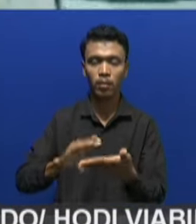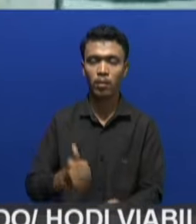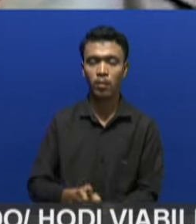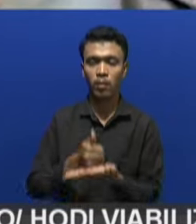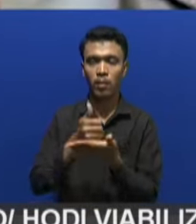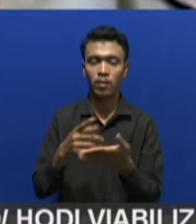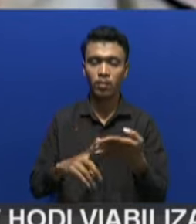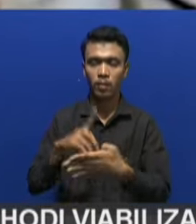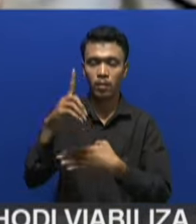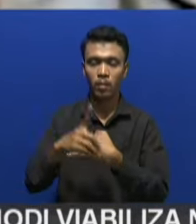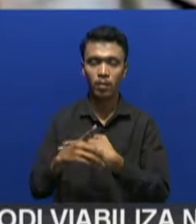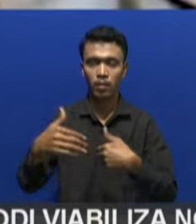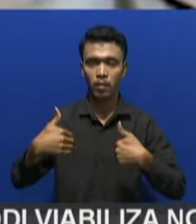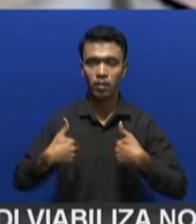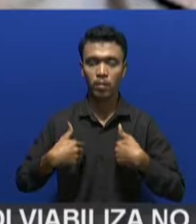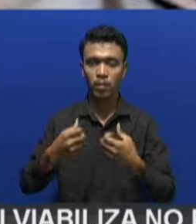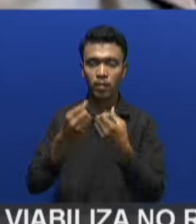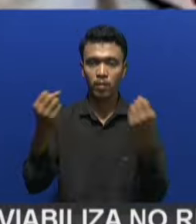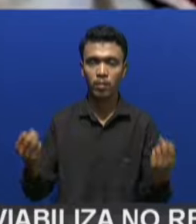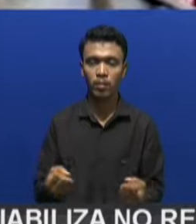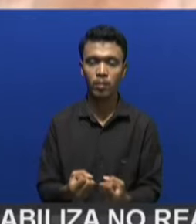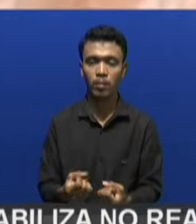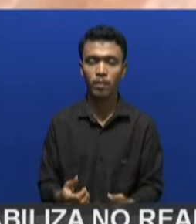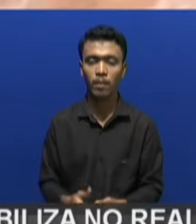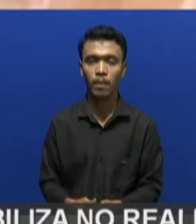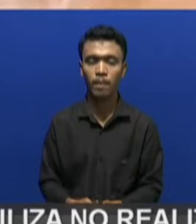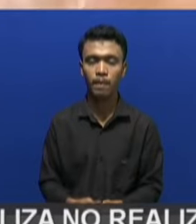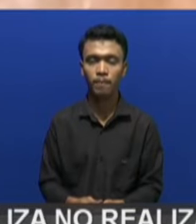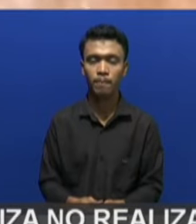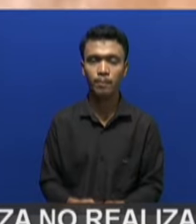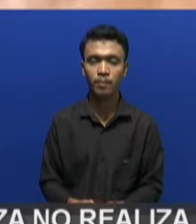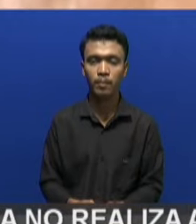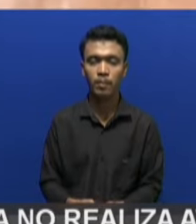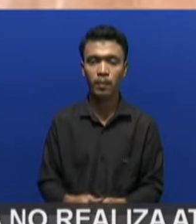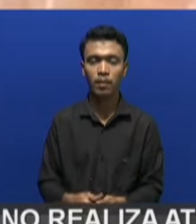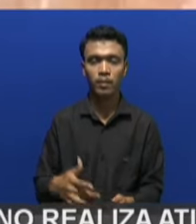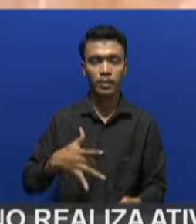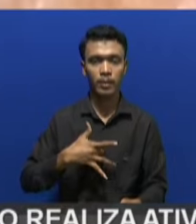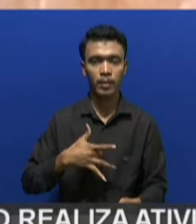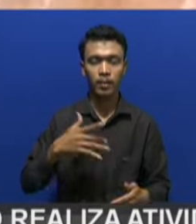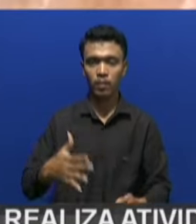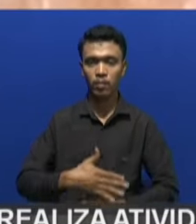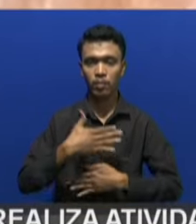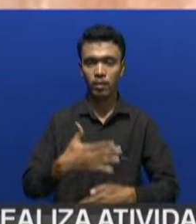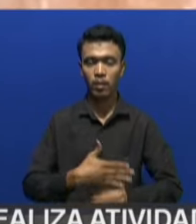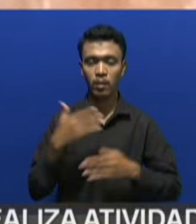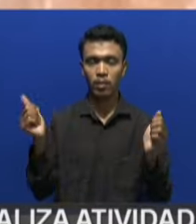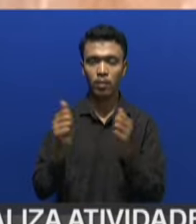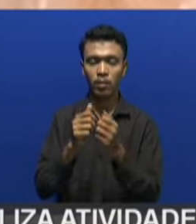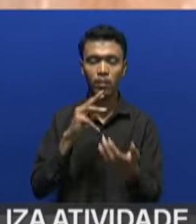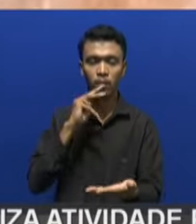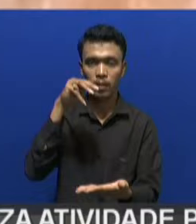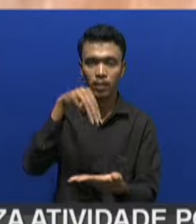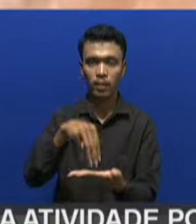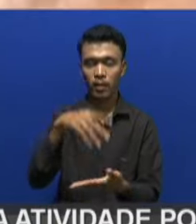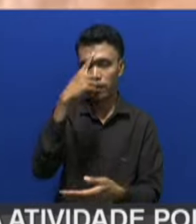ba desenvolvimento e hanya suku. Juventude é sinto orgulho los, ho mensagem ser ne bem aqui ha.